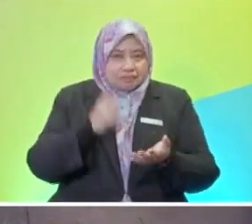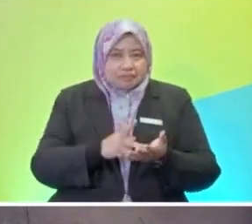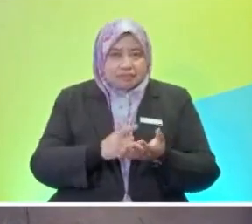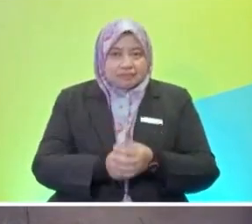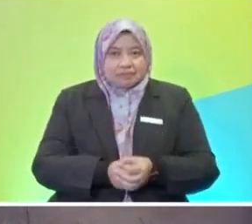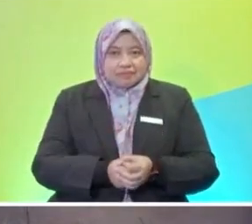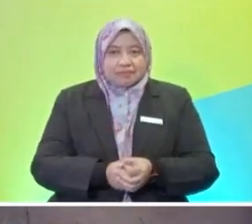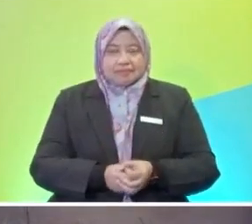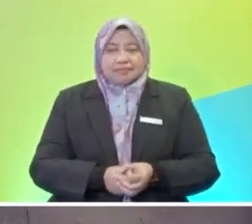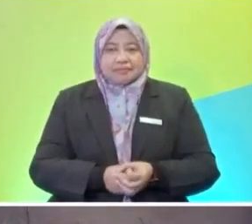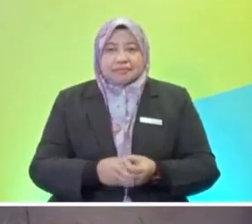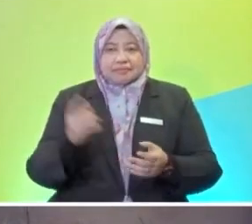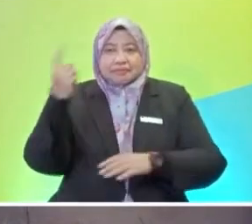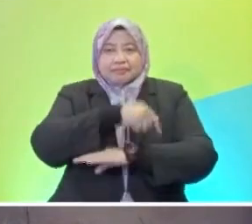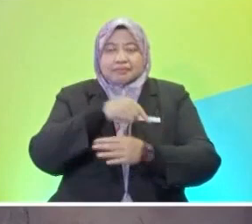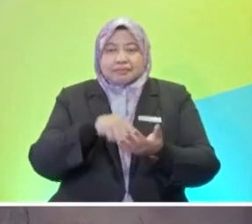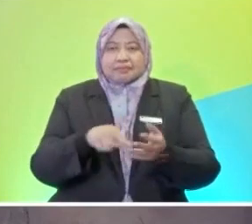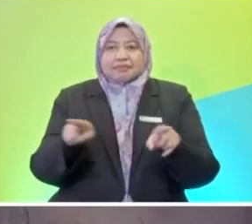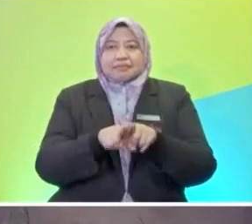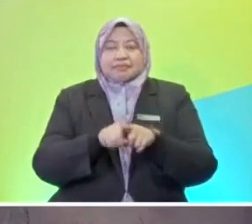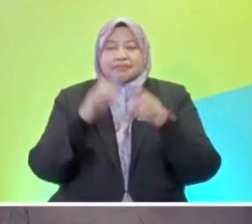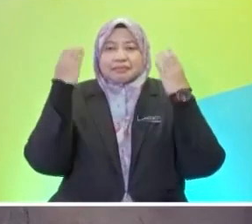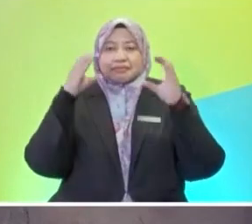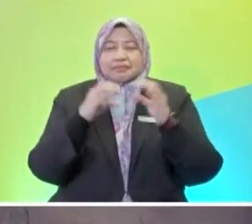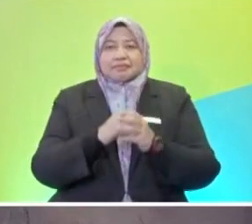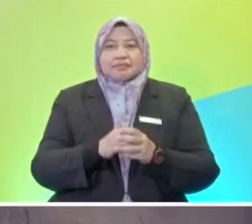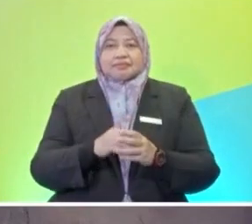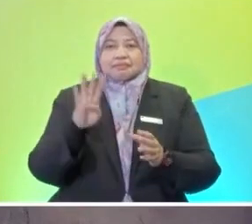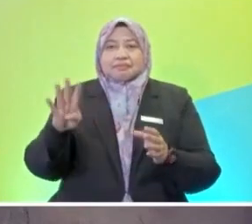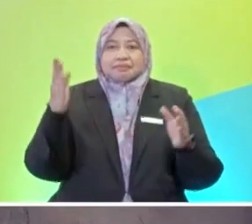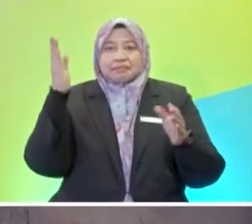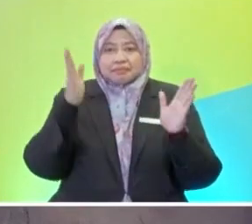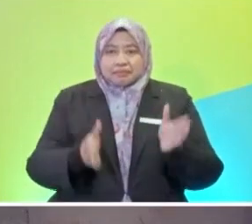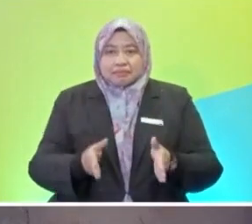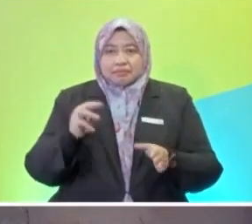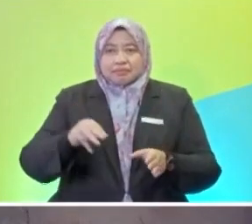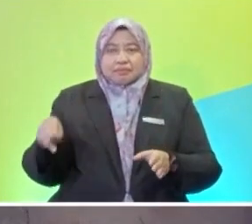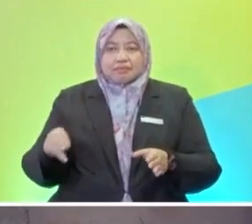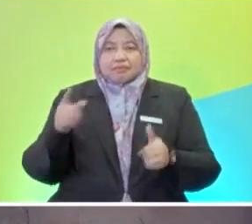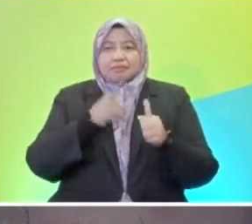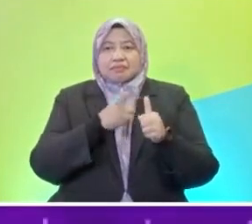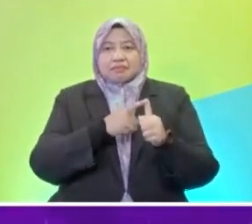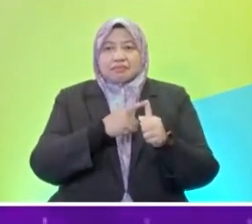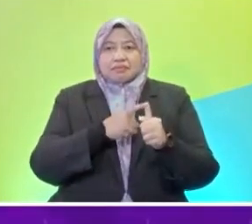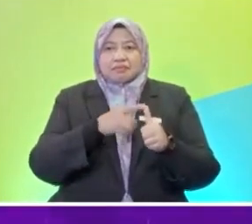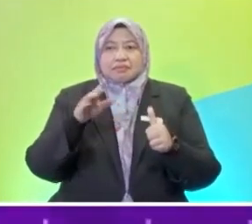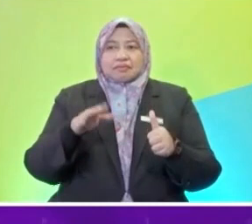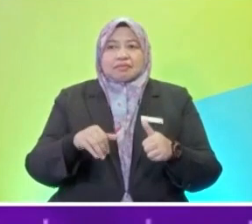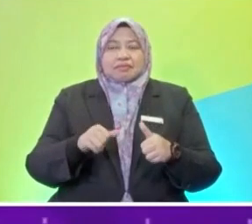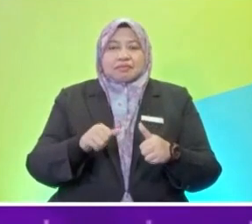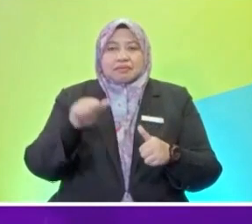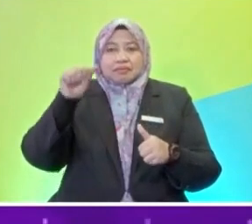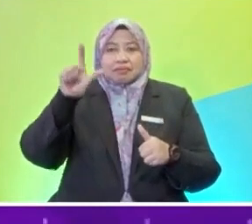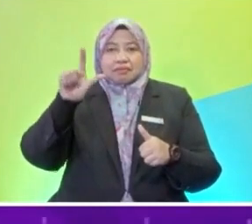oke Hari ini bersama-sama Cikgu terdapat empat orang murid yang pertama yaitu Alya